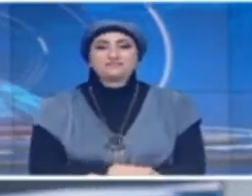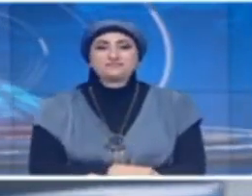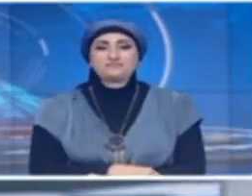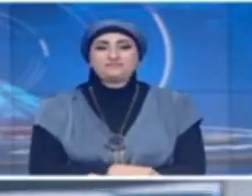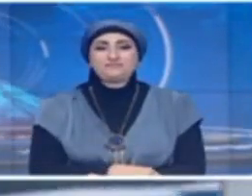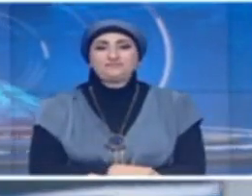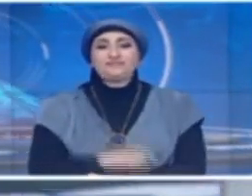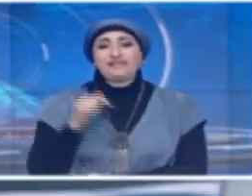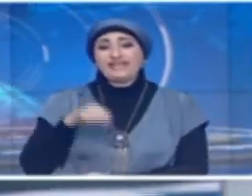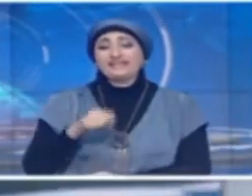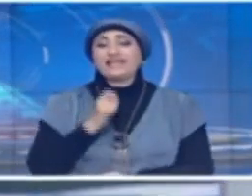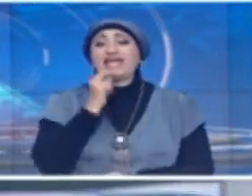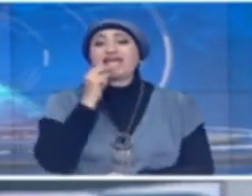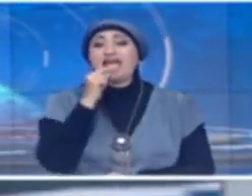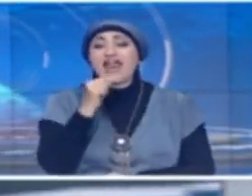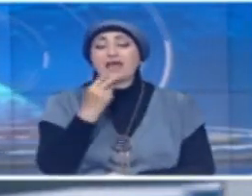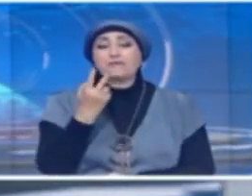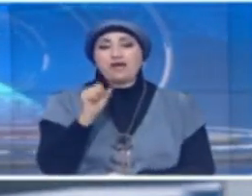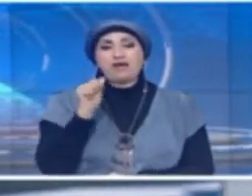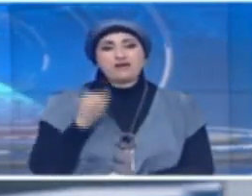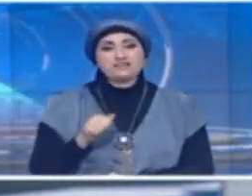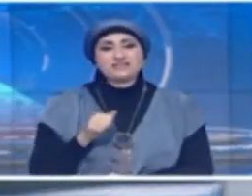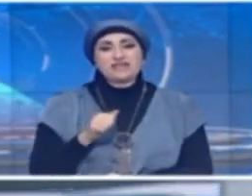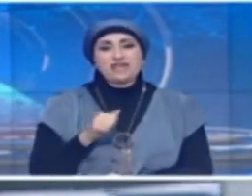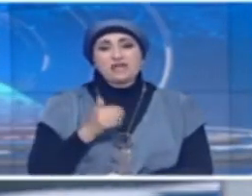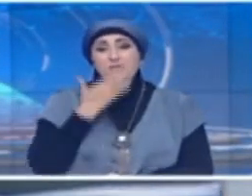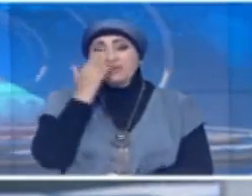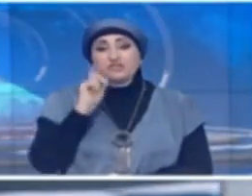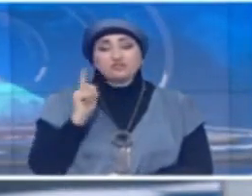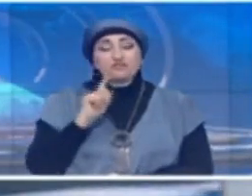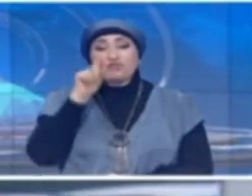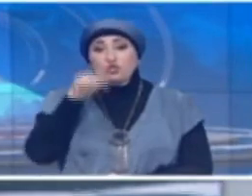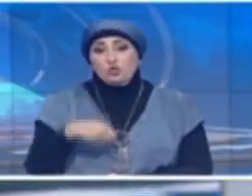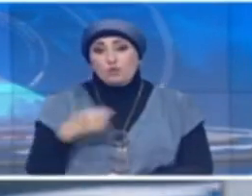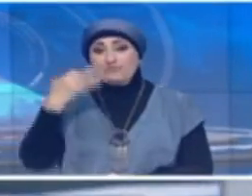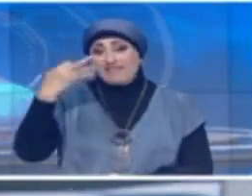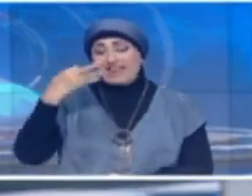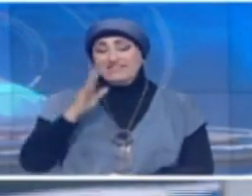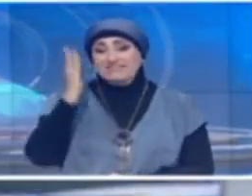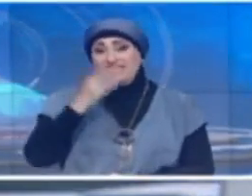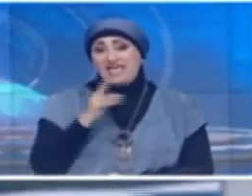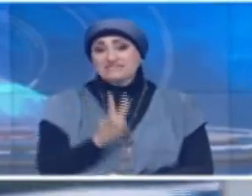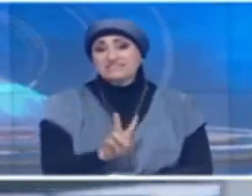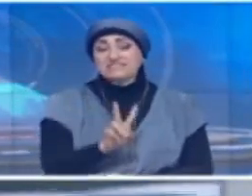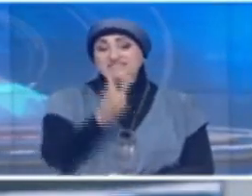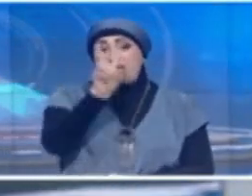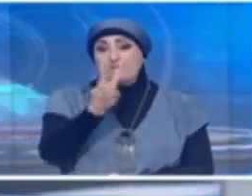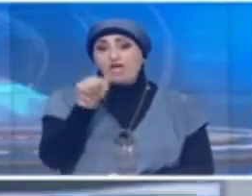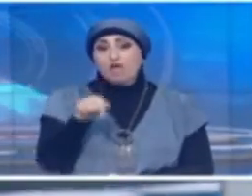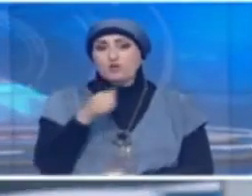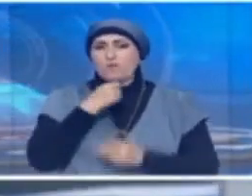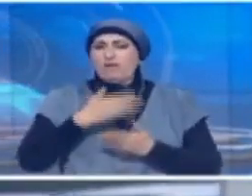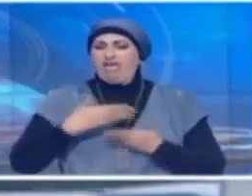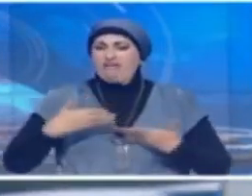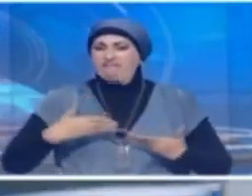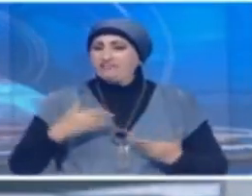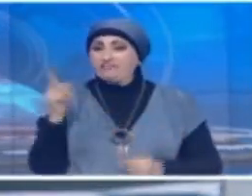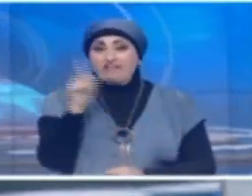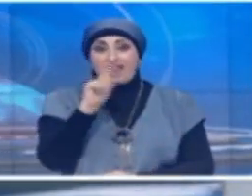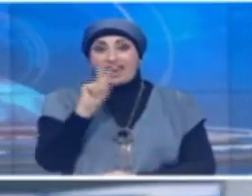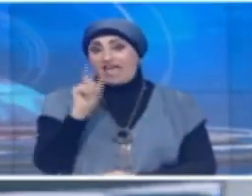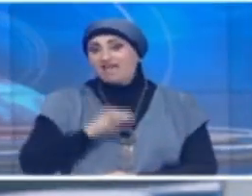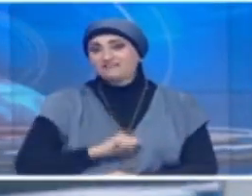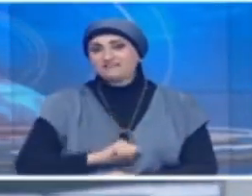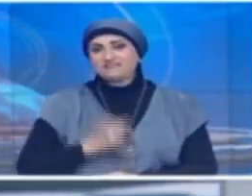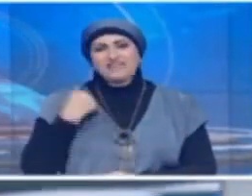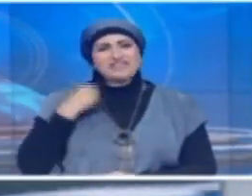احنا بنتكلم على انه لم يكن يوم الثالث من يوليو يوما يسيرا،